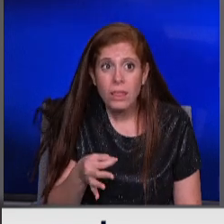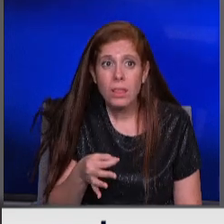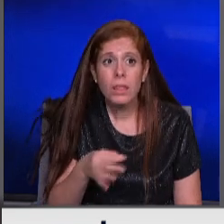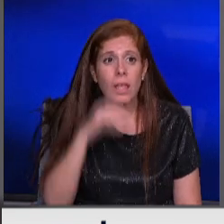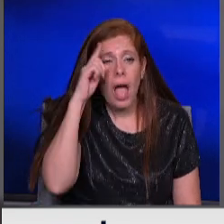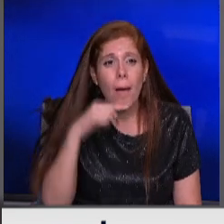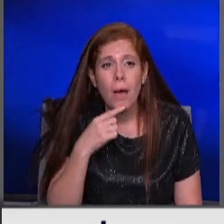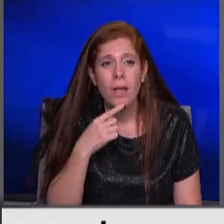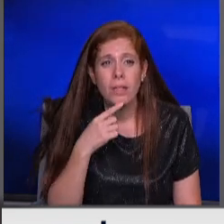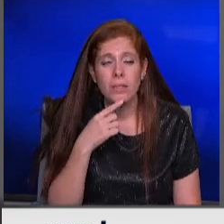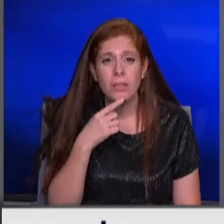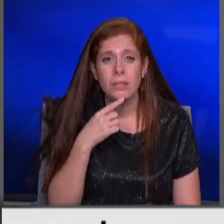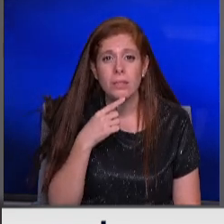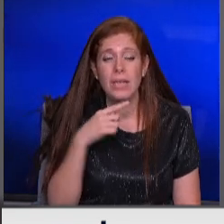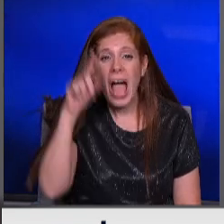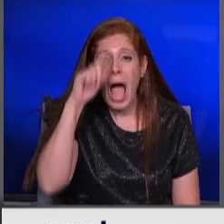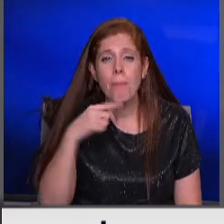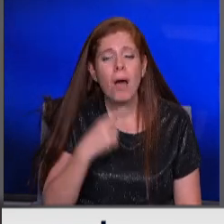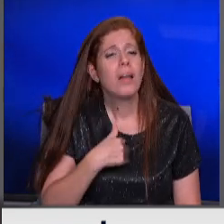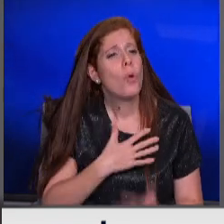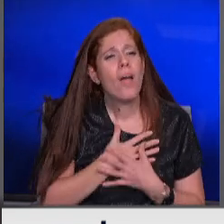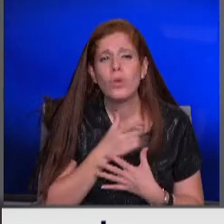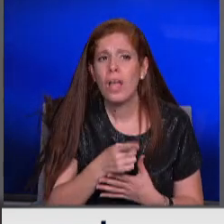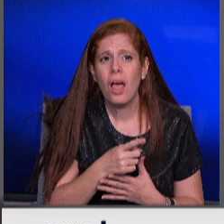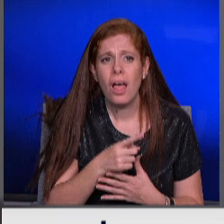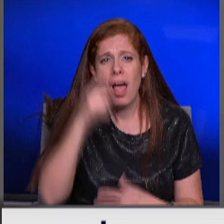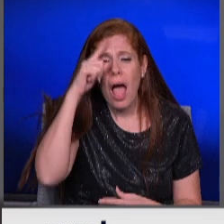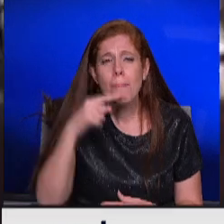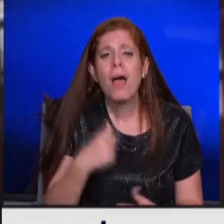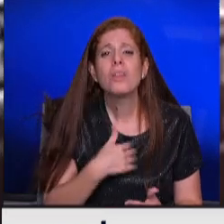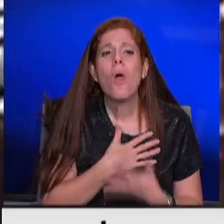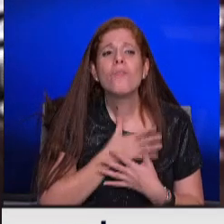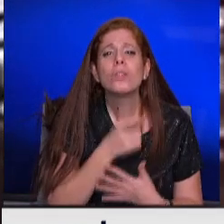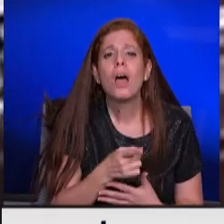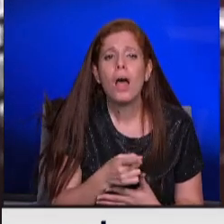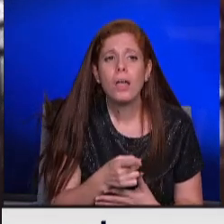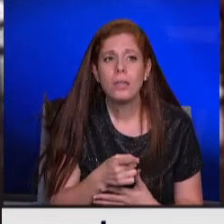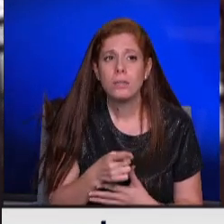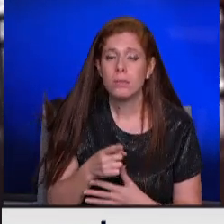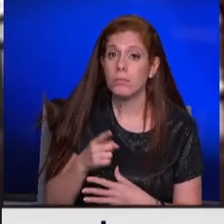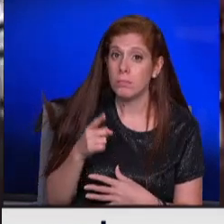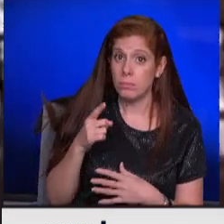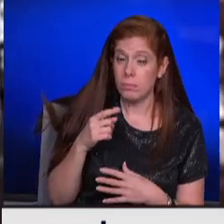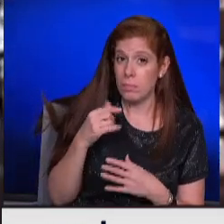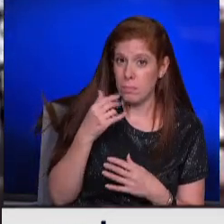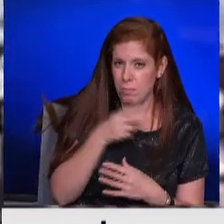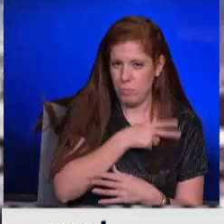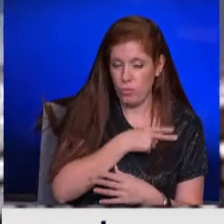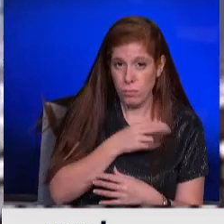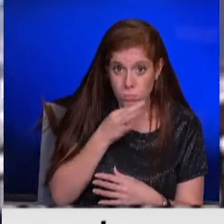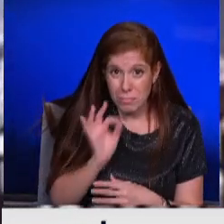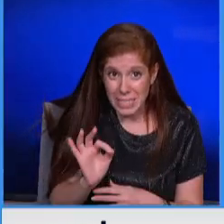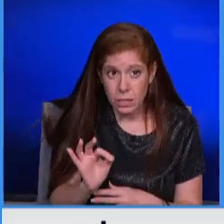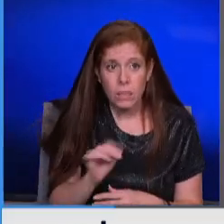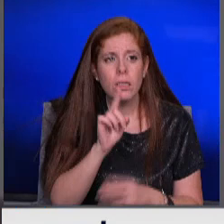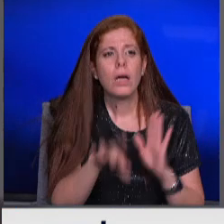אבא! אבא, אני אוהב אותך! אבא, אני אוהב אותך! הוא בסדר? כך נשמע בן שמגלה שאביו נורה